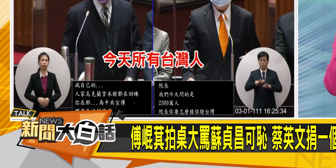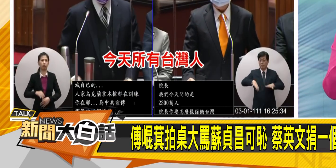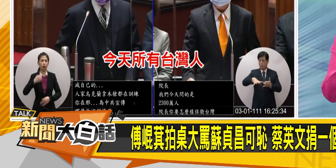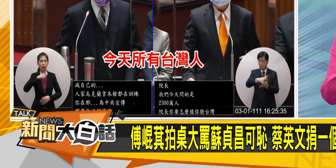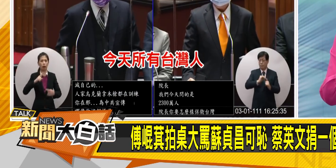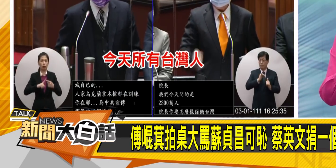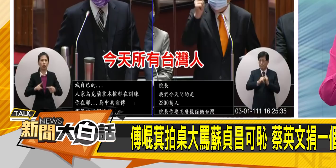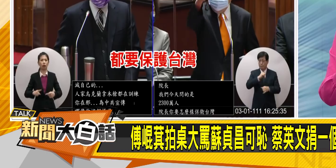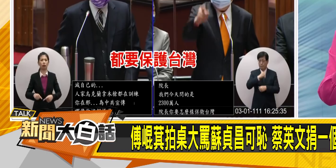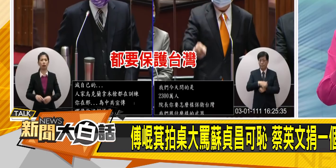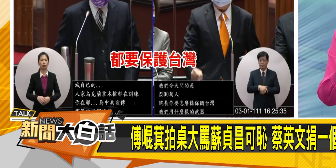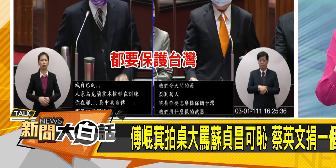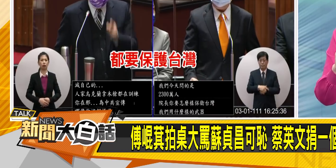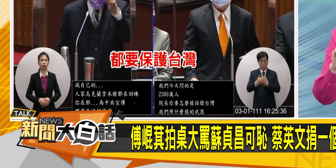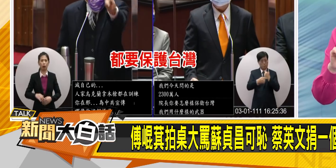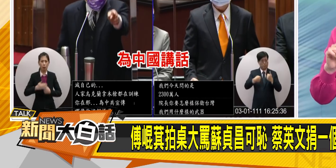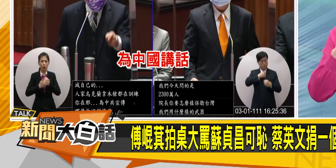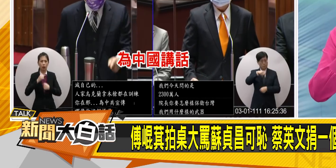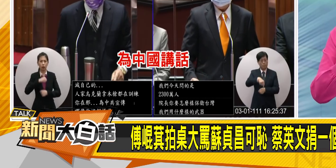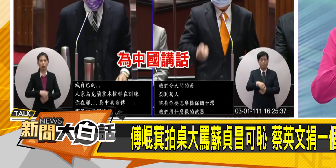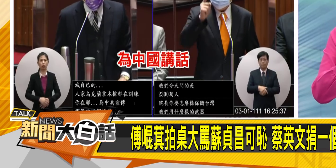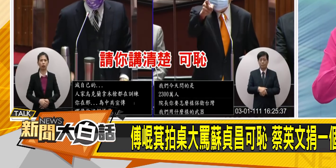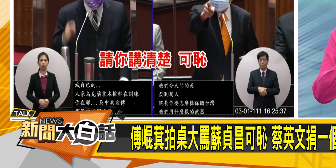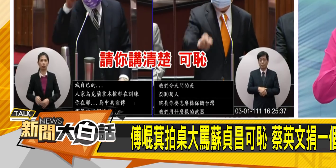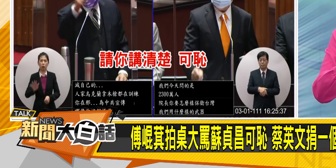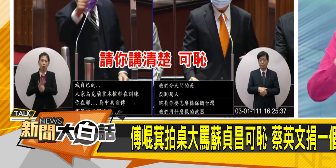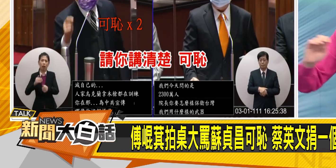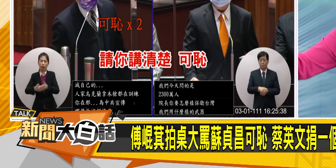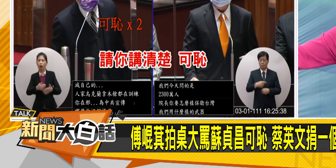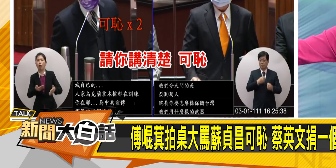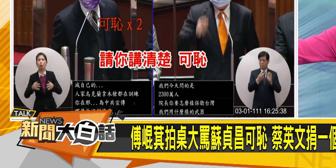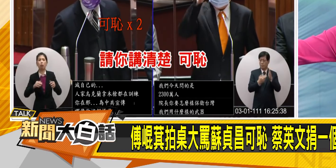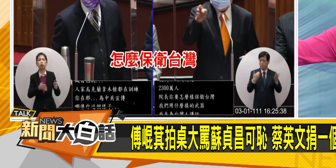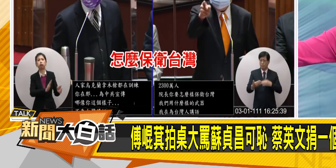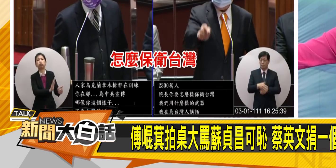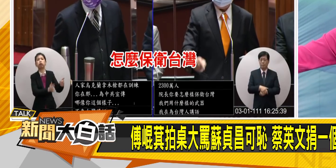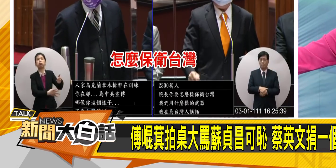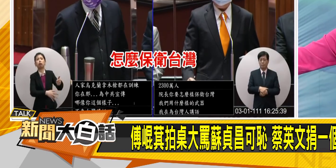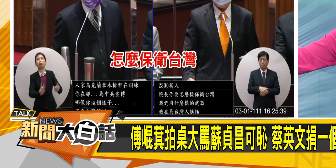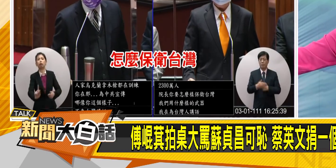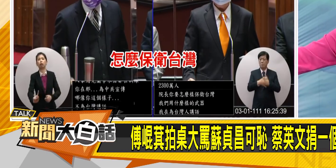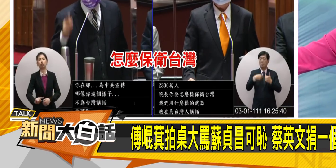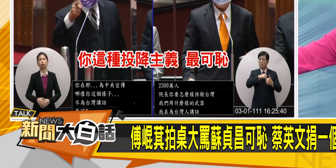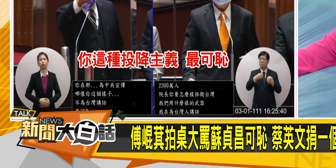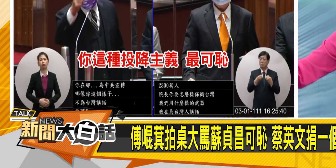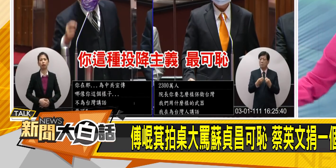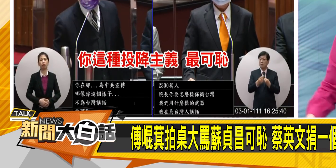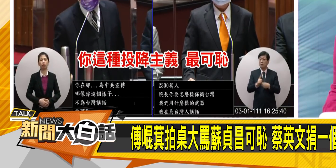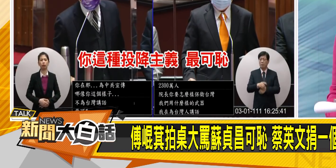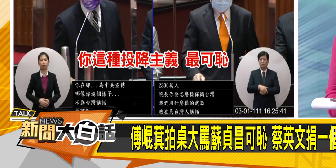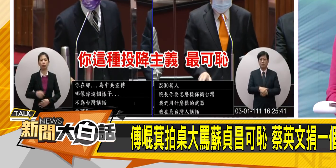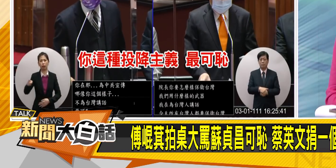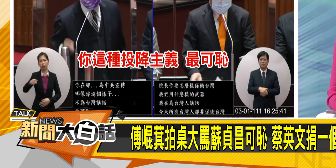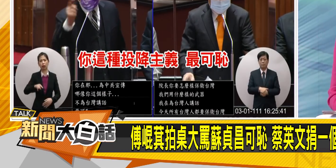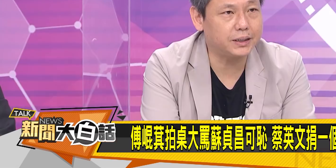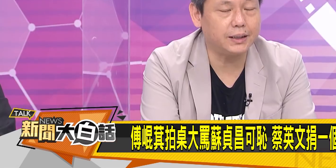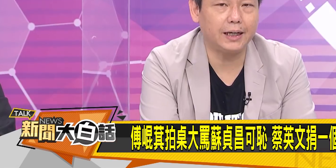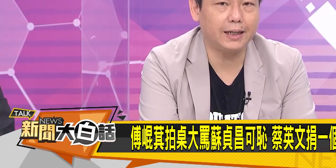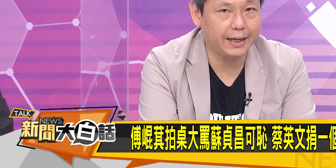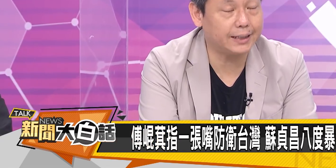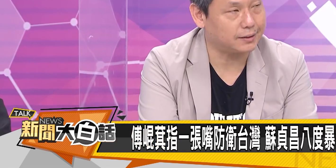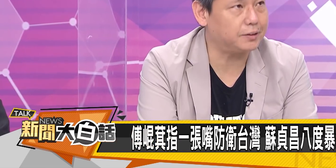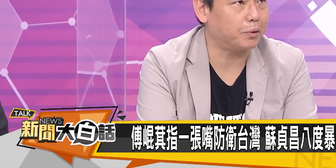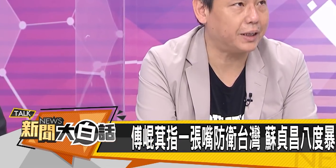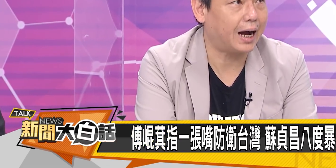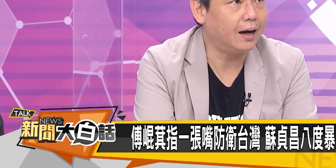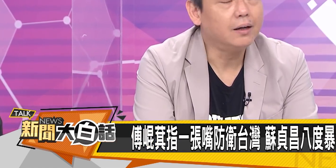一直骂无耻。他是想表演吗？还是说他讨厌这个傅昆萁？ 其实不是讨厌傅昆萁，而是因为傅昆萁问的东西，